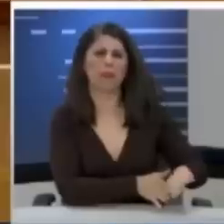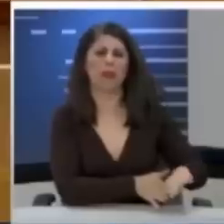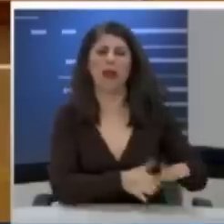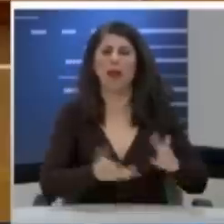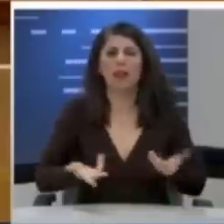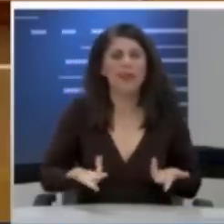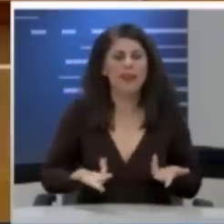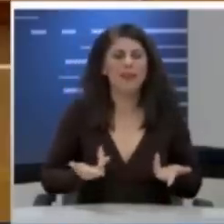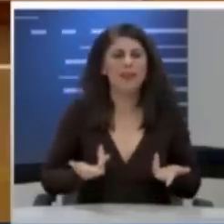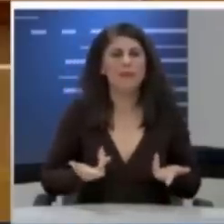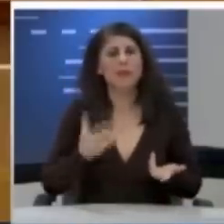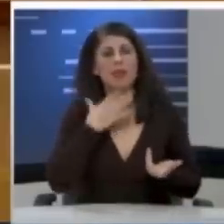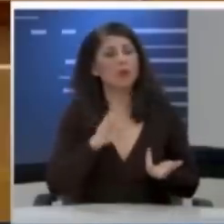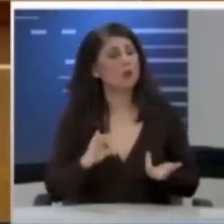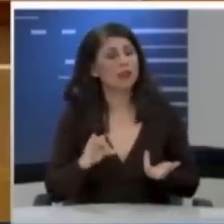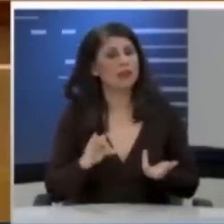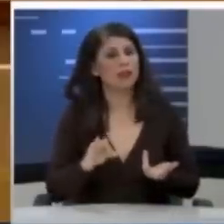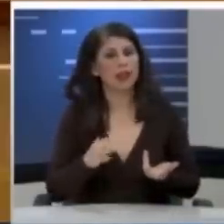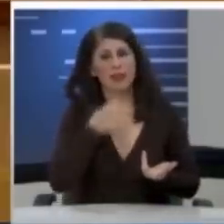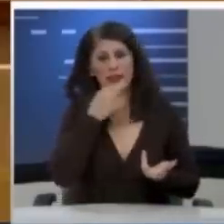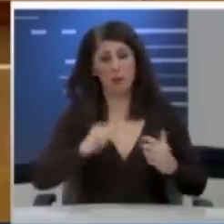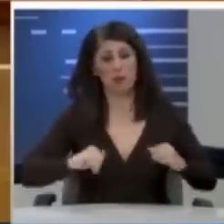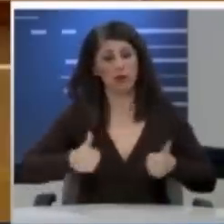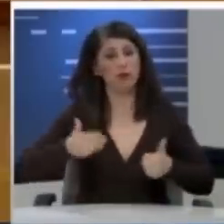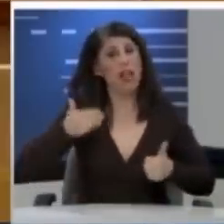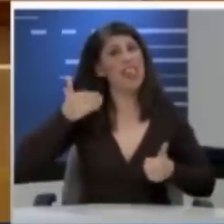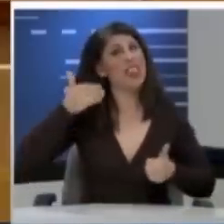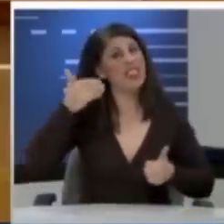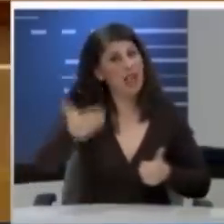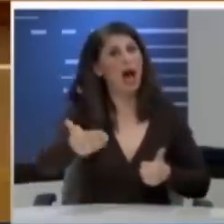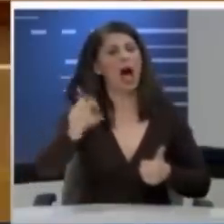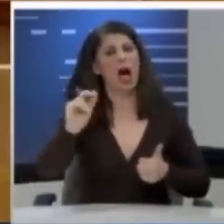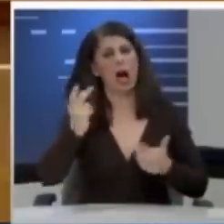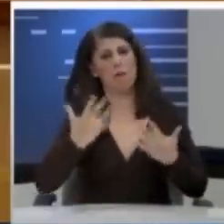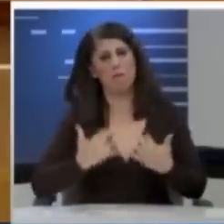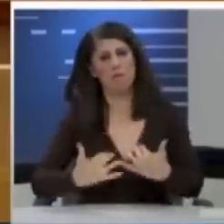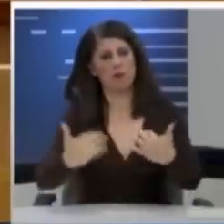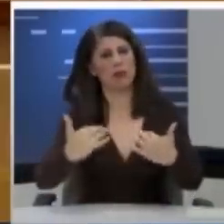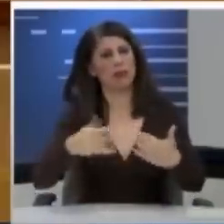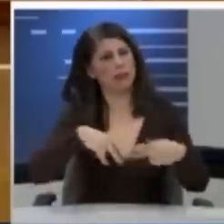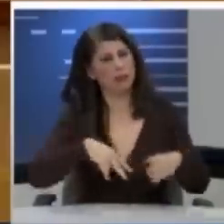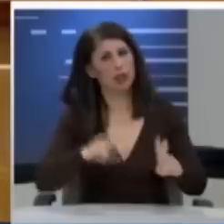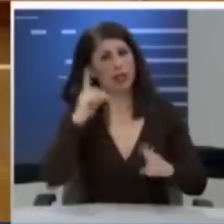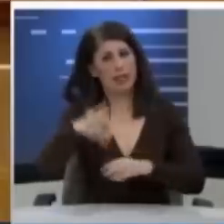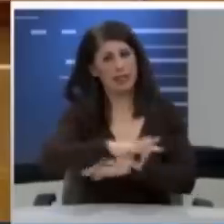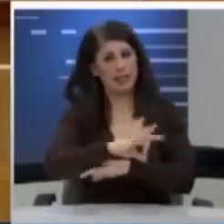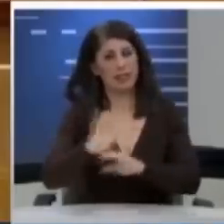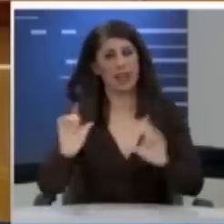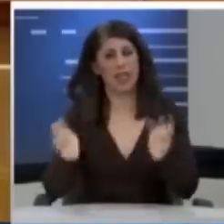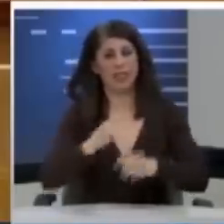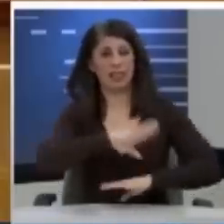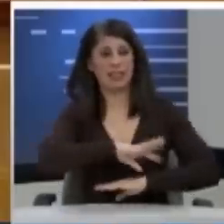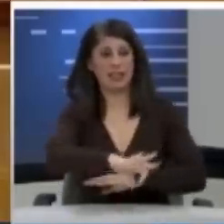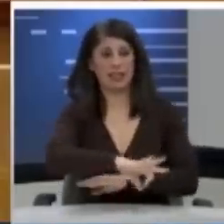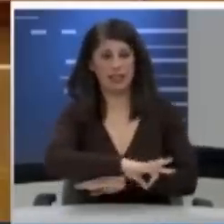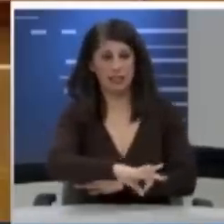Γιατί ουσιαστικά μιλάει για μια πρωτοβουλία που θα πάρει η Βουλή για την εκπόνηση και υλοποίηση ενός σχεδίου εθνικής